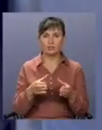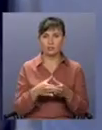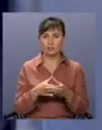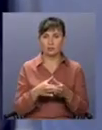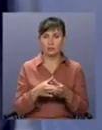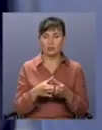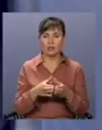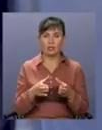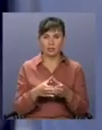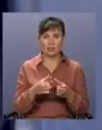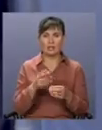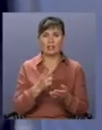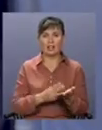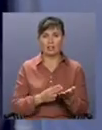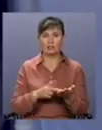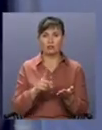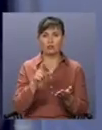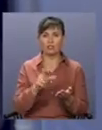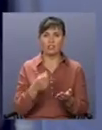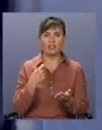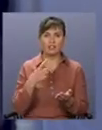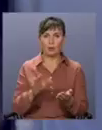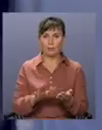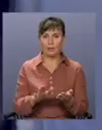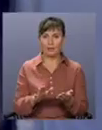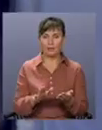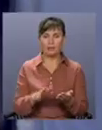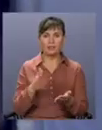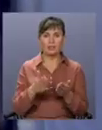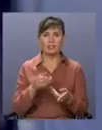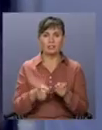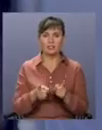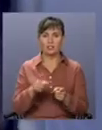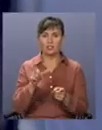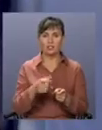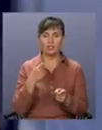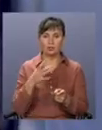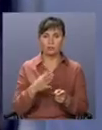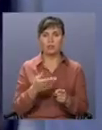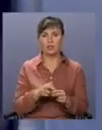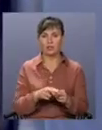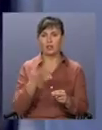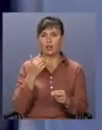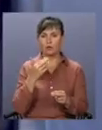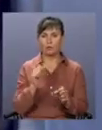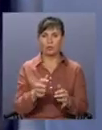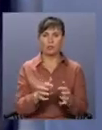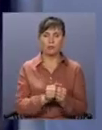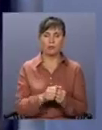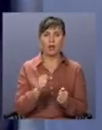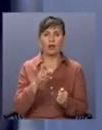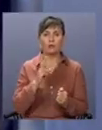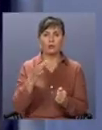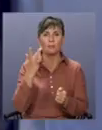службы. Доказывать о том, что человек не пил, если человек действительно не пил, стало гораздо проще. Ну а тем, кто